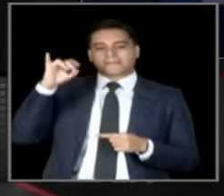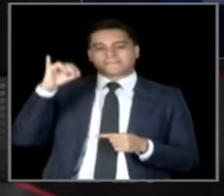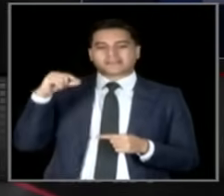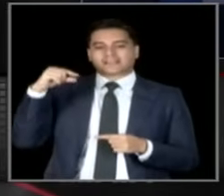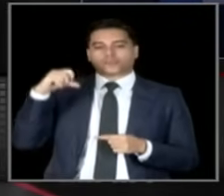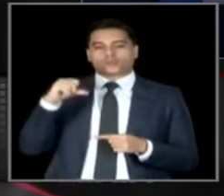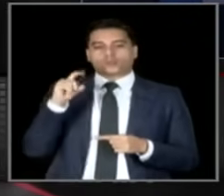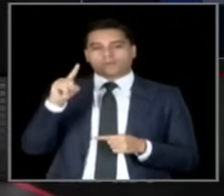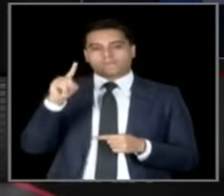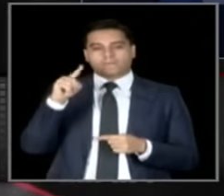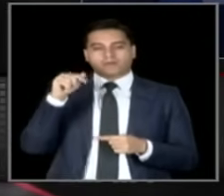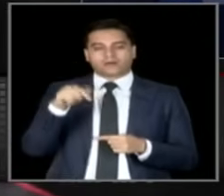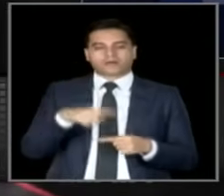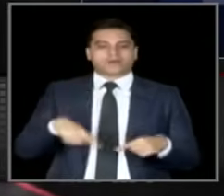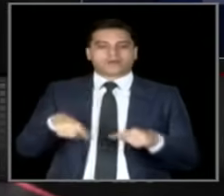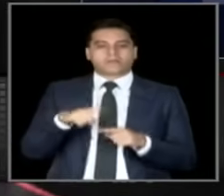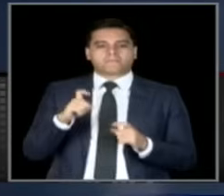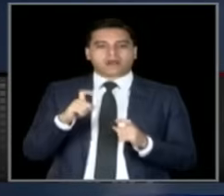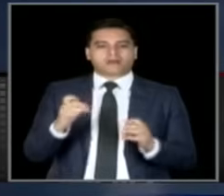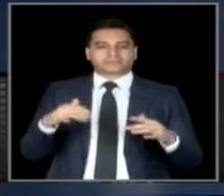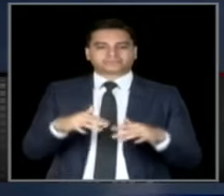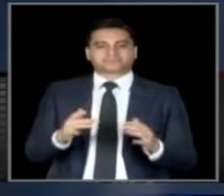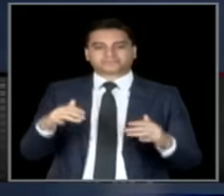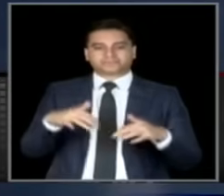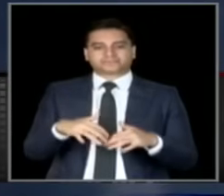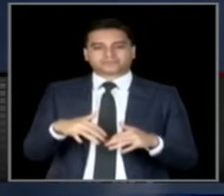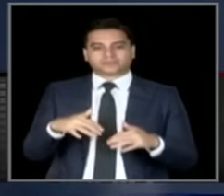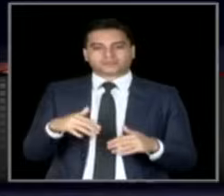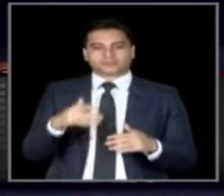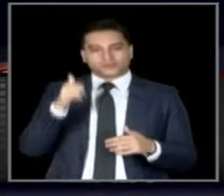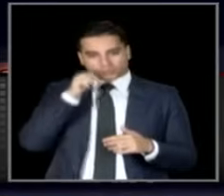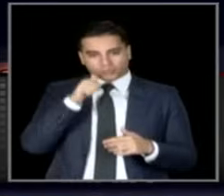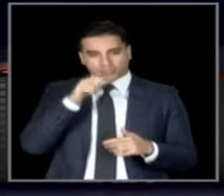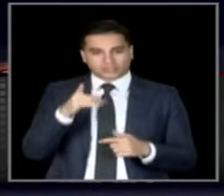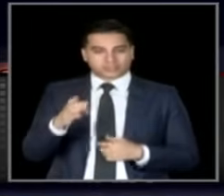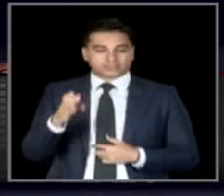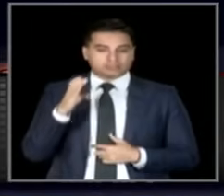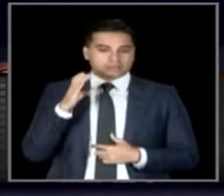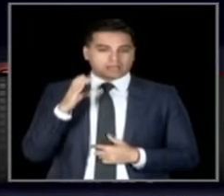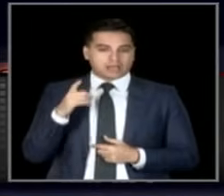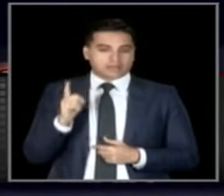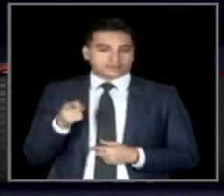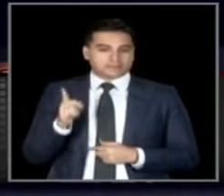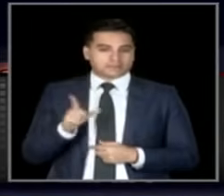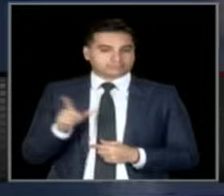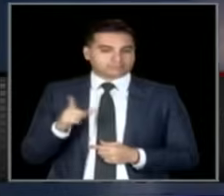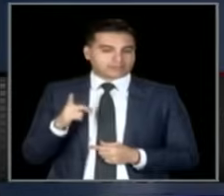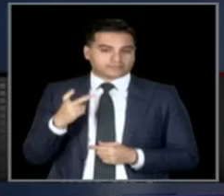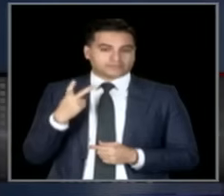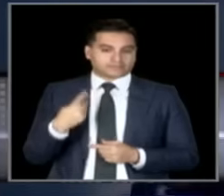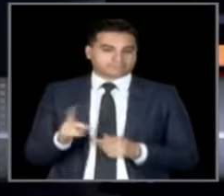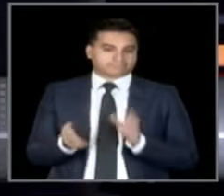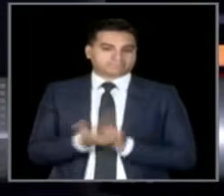على مساحة 5000 كيلومتر مربع؟ السودان. السودان. الهدف